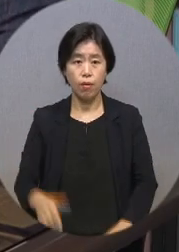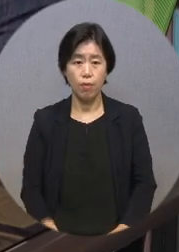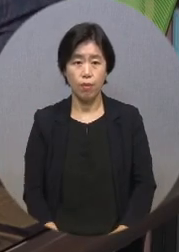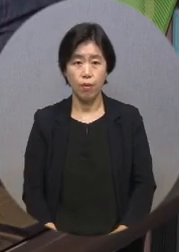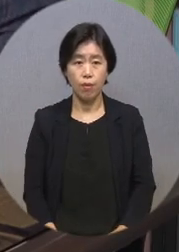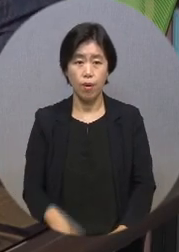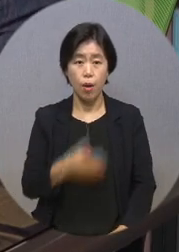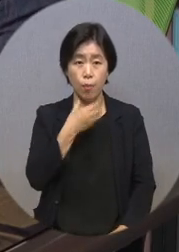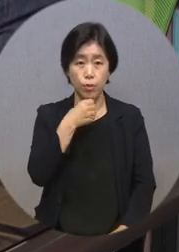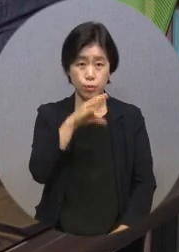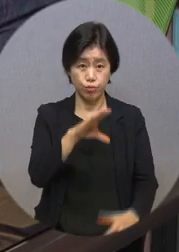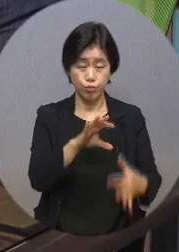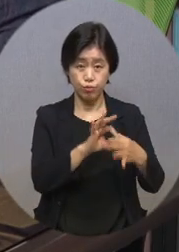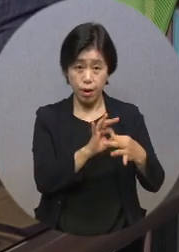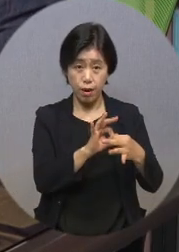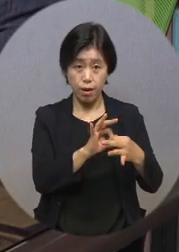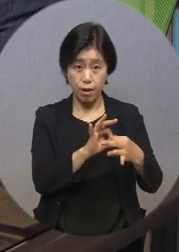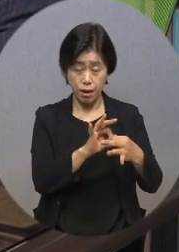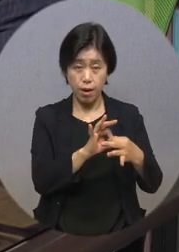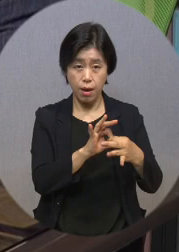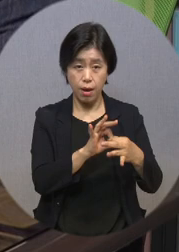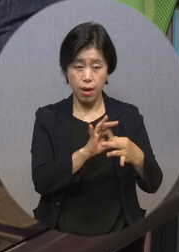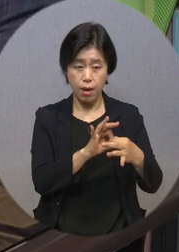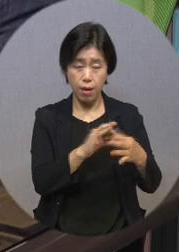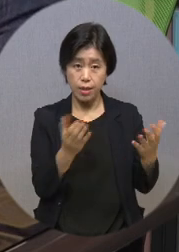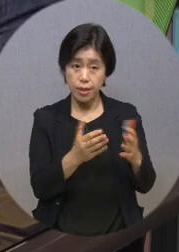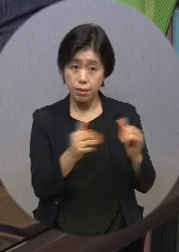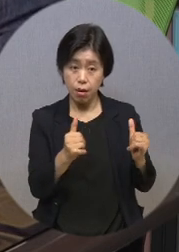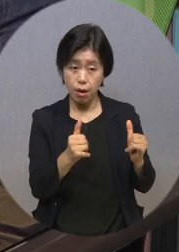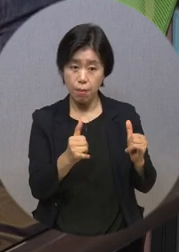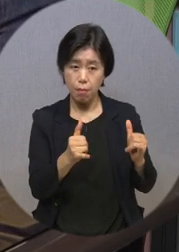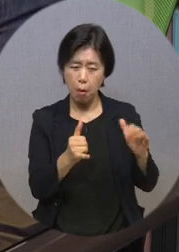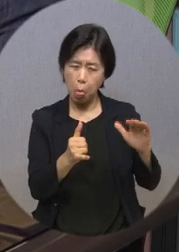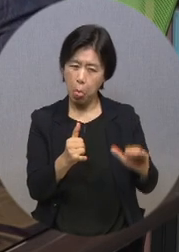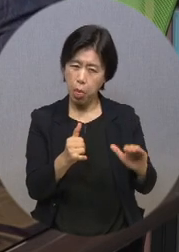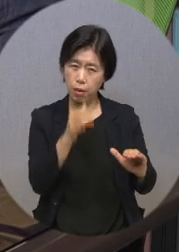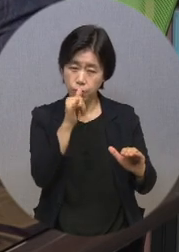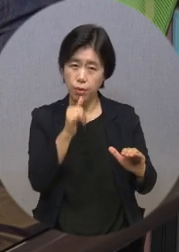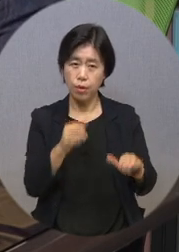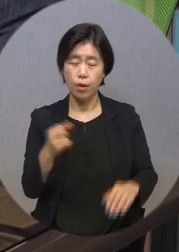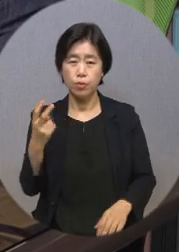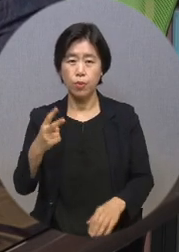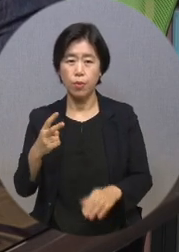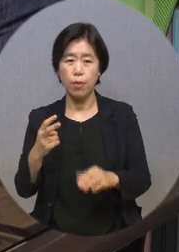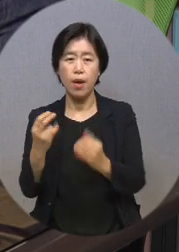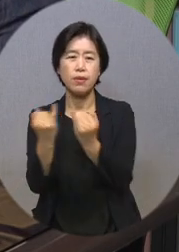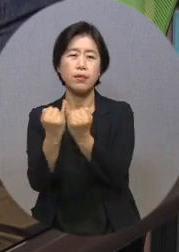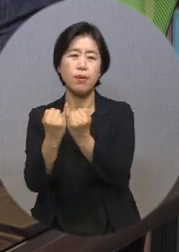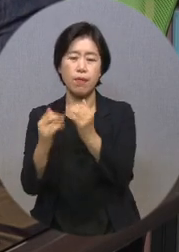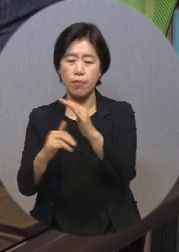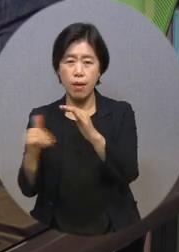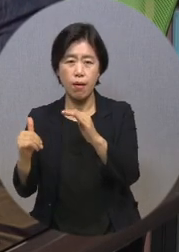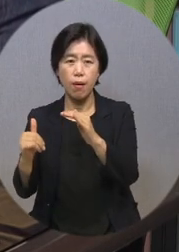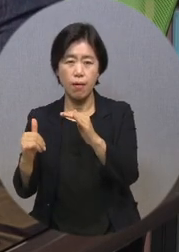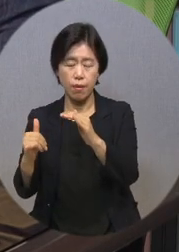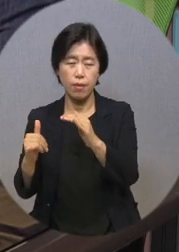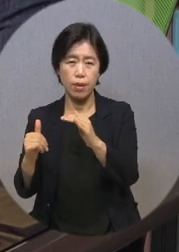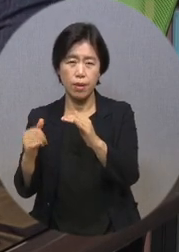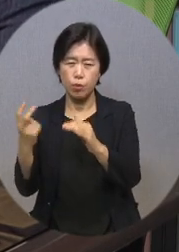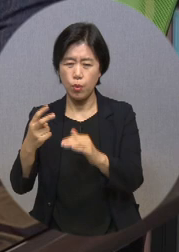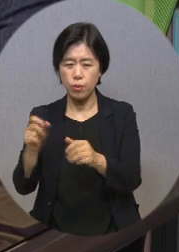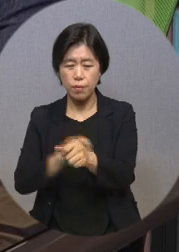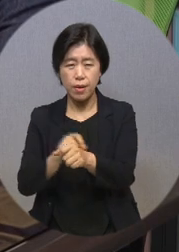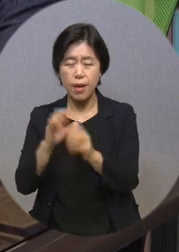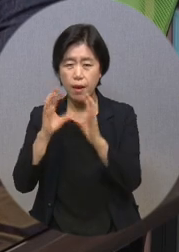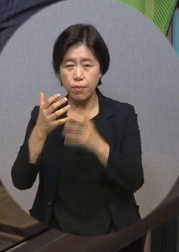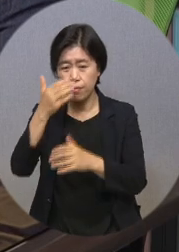복지부 산하에는 조금 급여가 낮고 여성가족부 산하 소관에 있는 이들 아동 청소년 같은 경우는 급여가 좀 매우 낮습니다. 이런